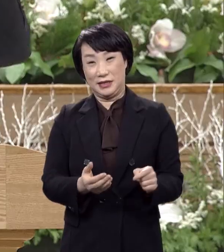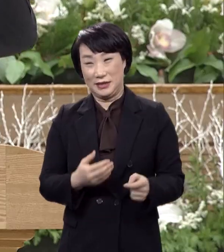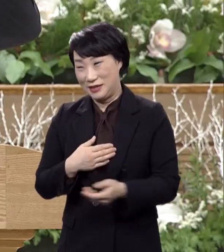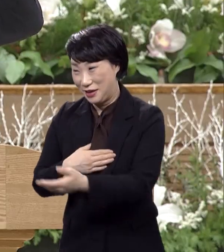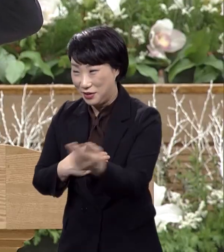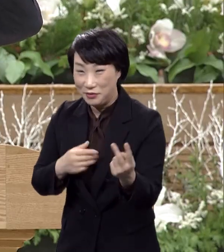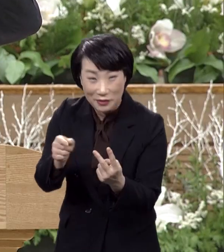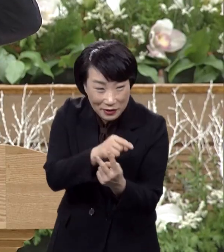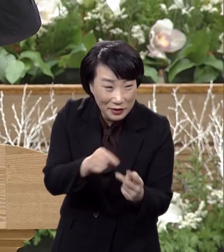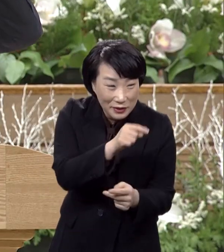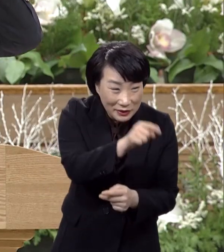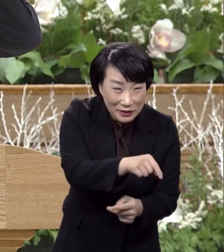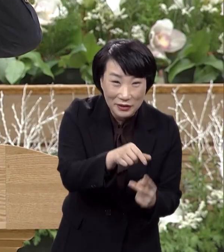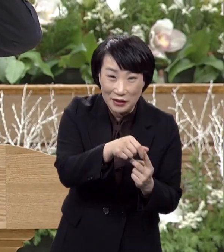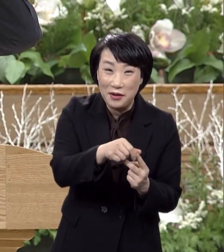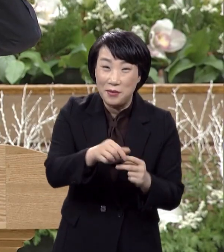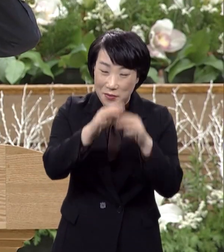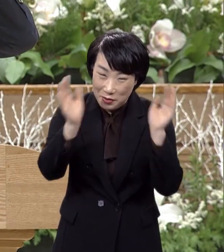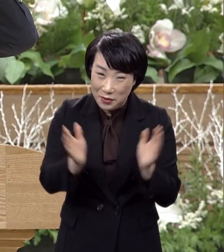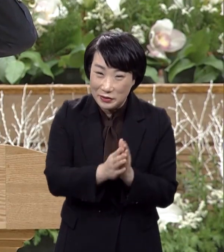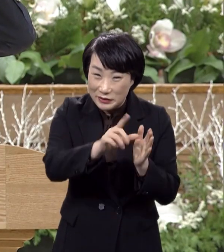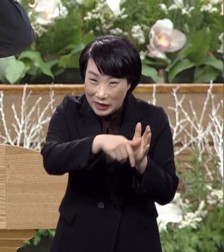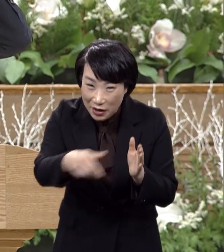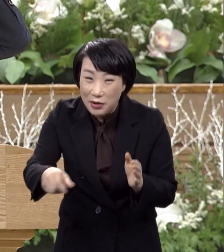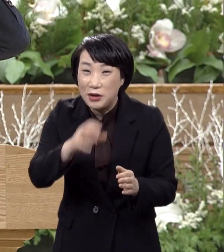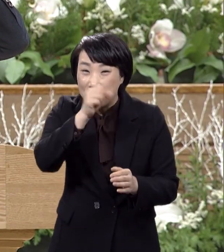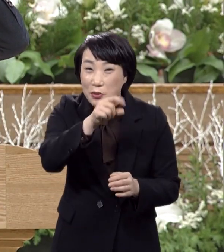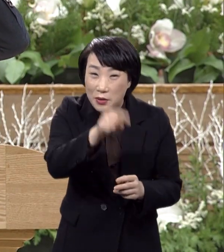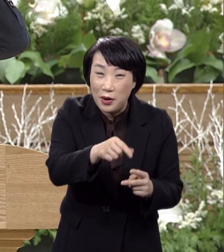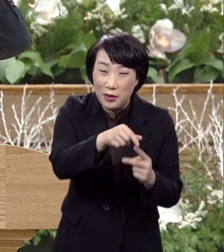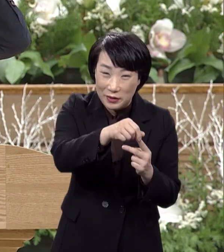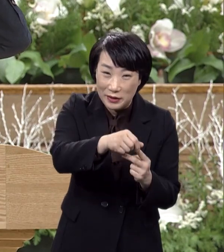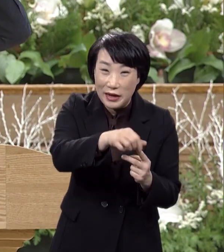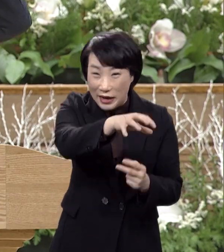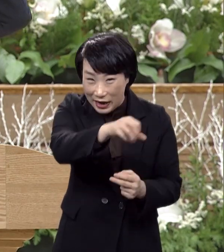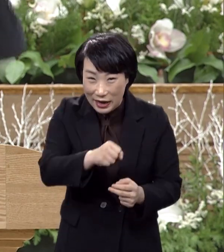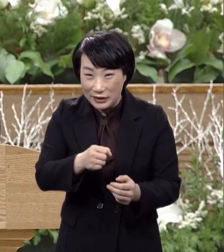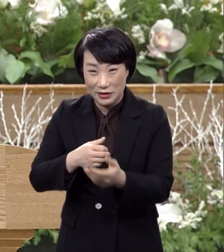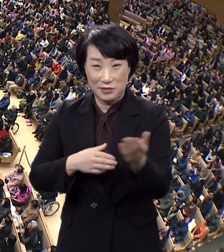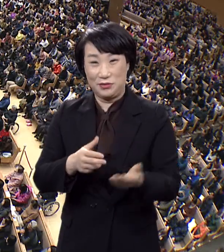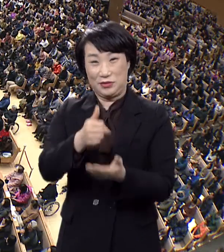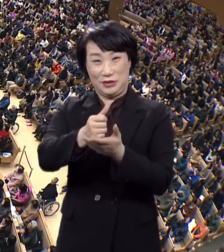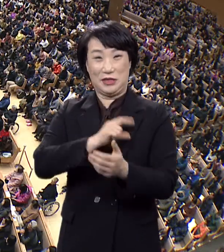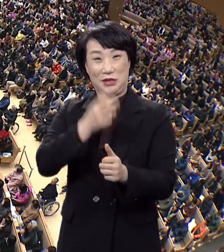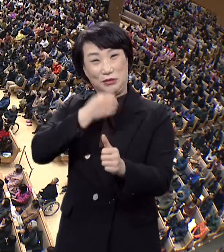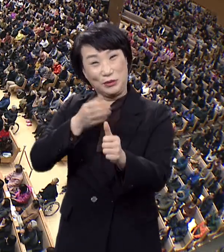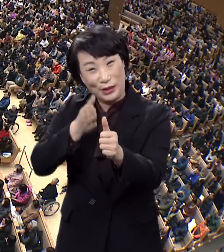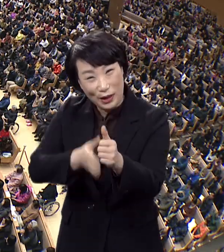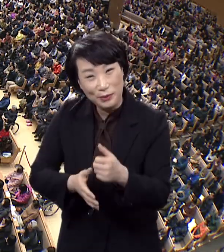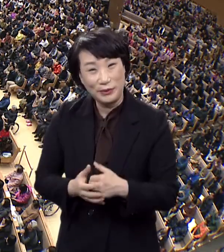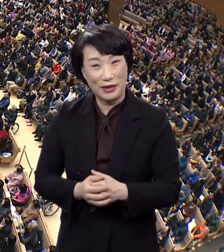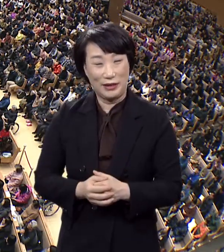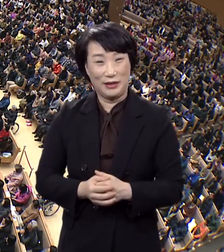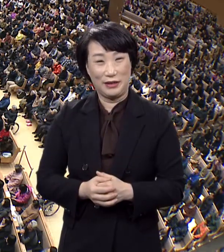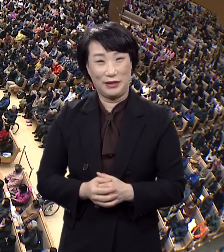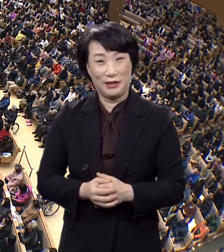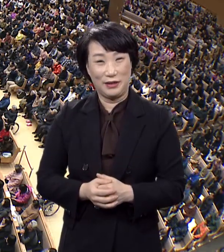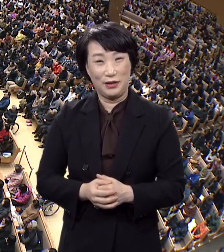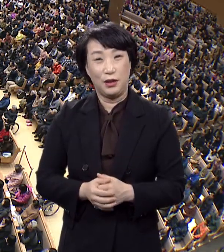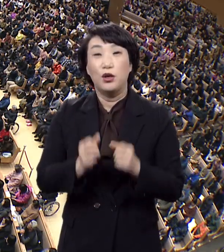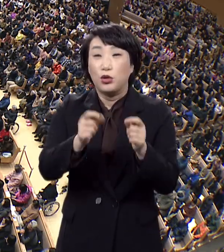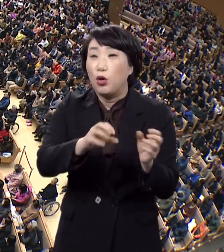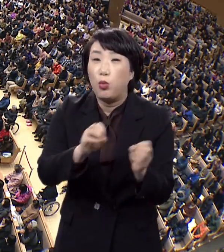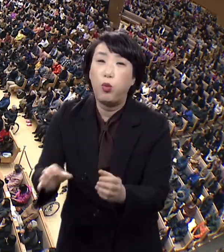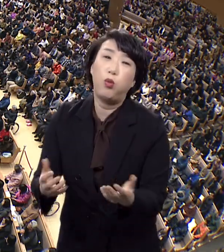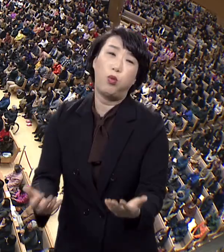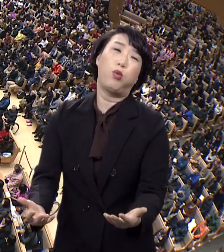여러분은 전부가 다 세월의 장점자가 되기를 주님의 이름으로 축원합니다. 기회